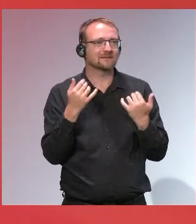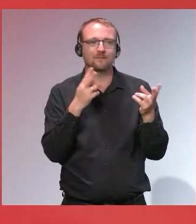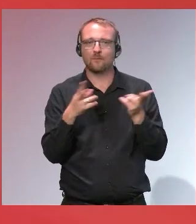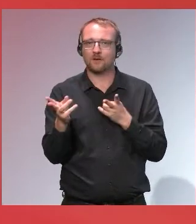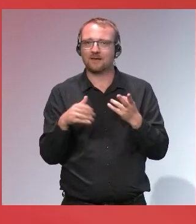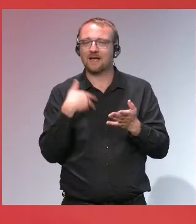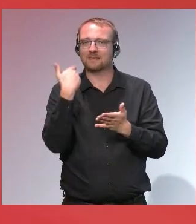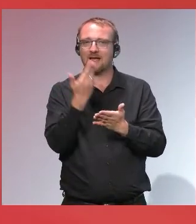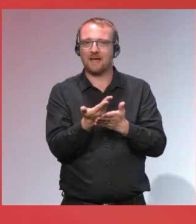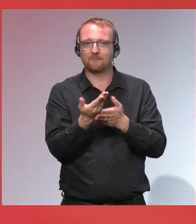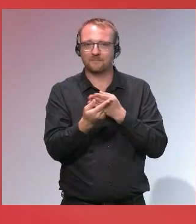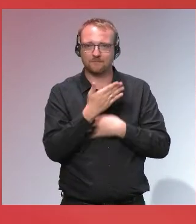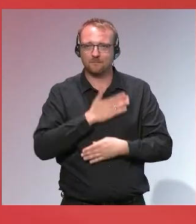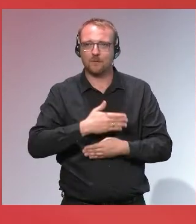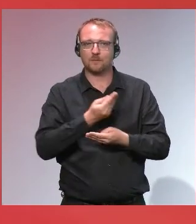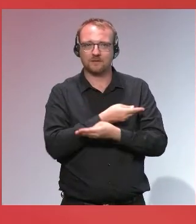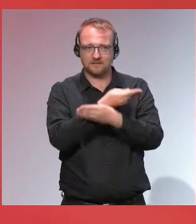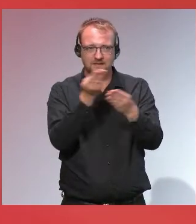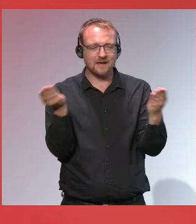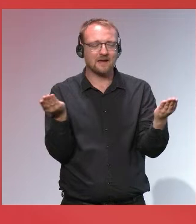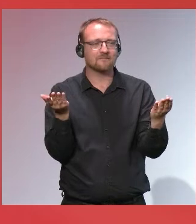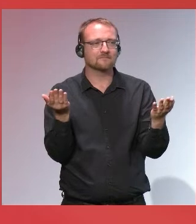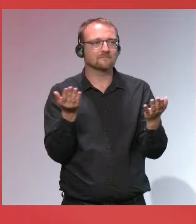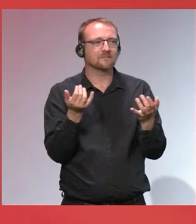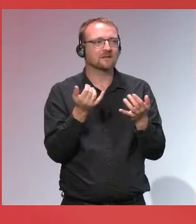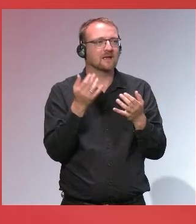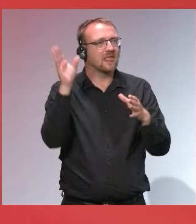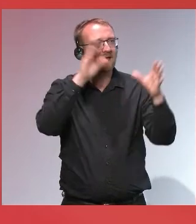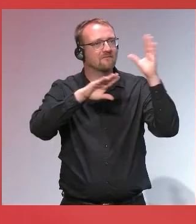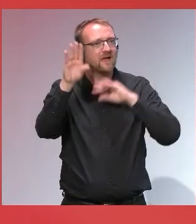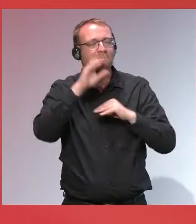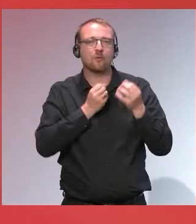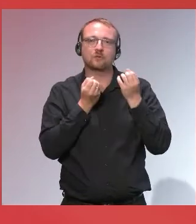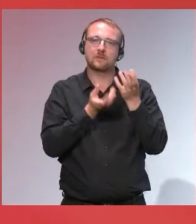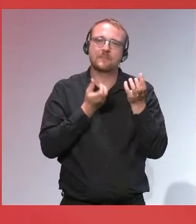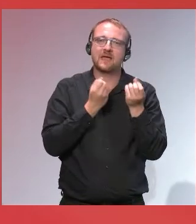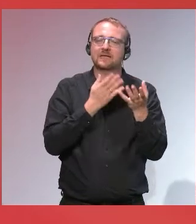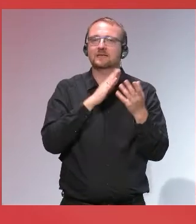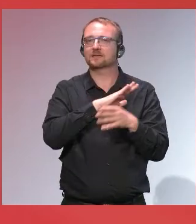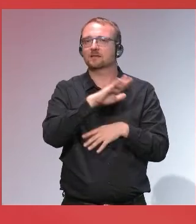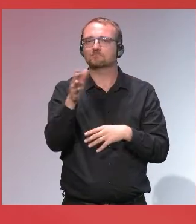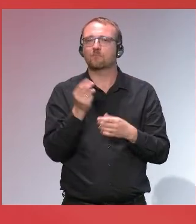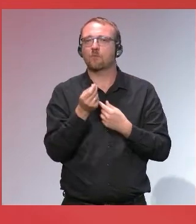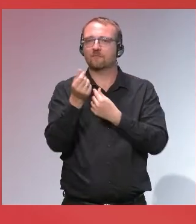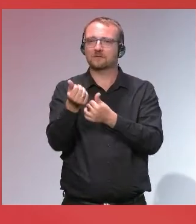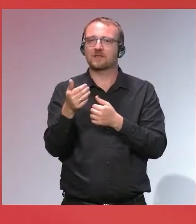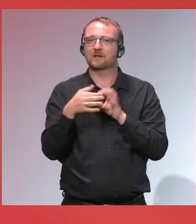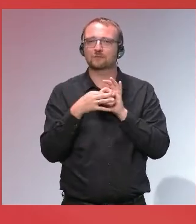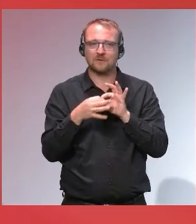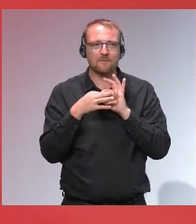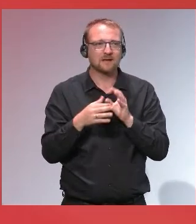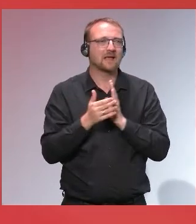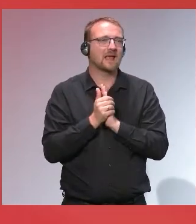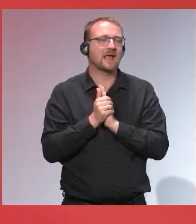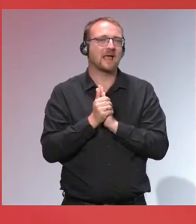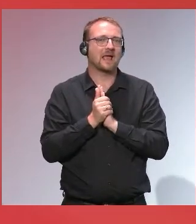Möglichkeit bieten möchte, entweder Erfahrungsberichte aus Ihrem professionellen und